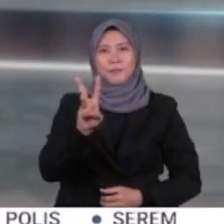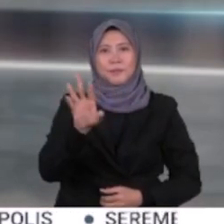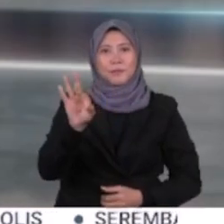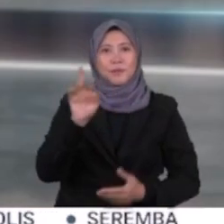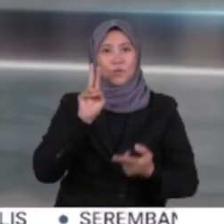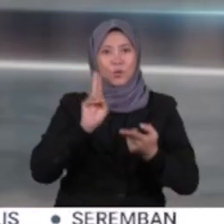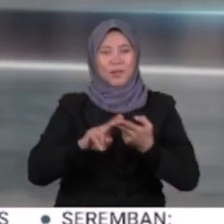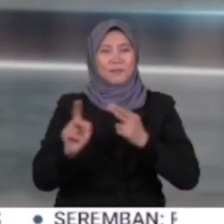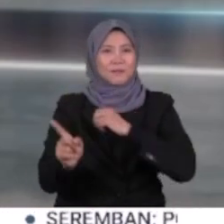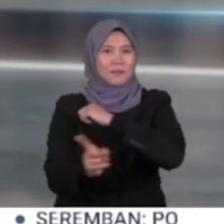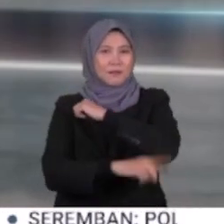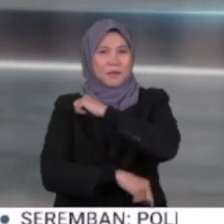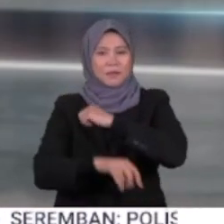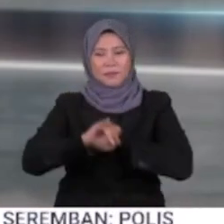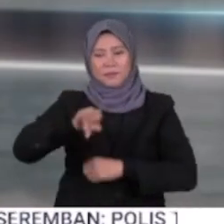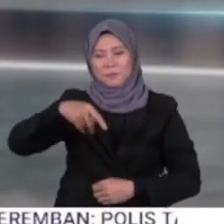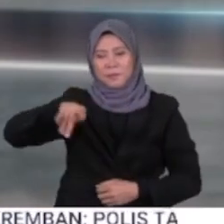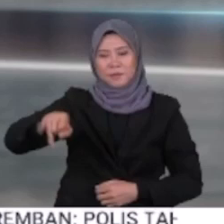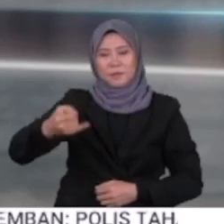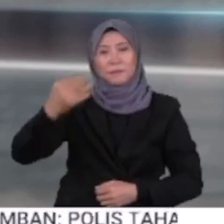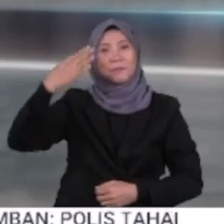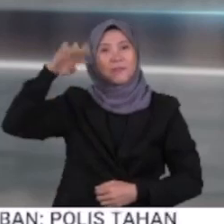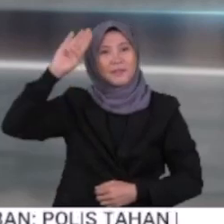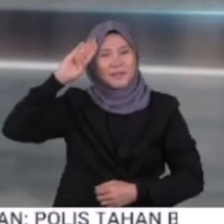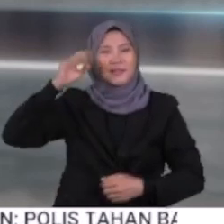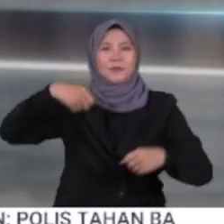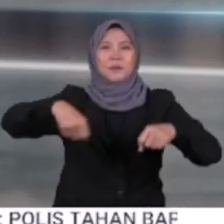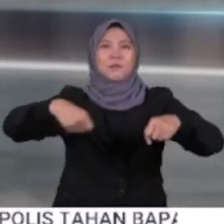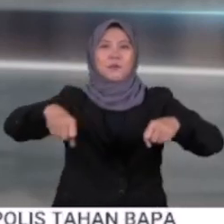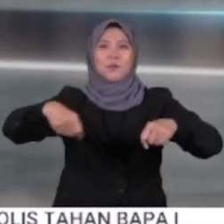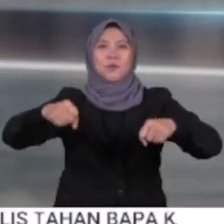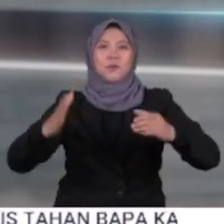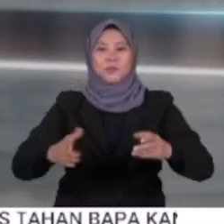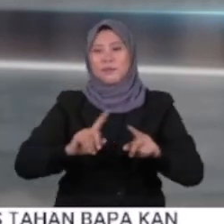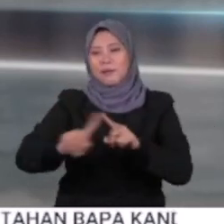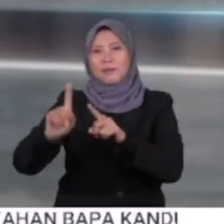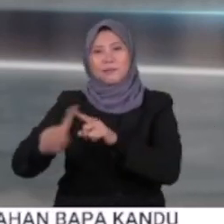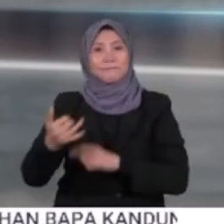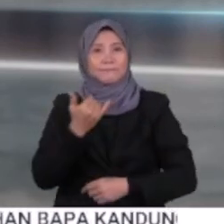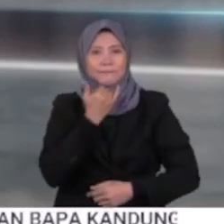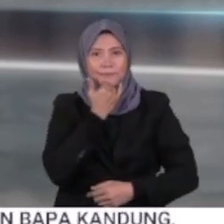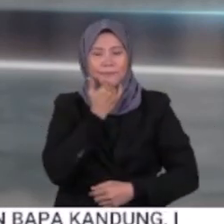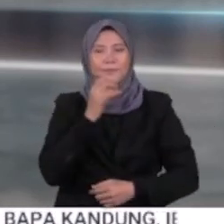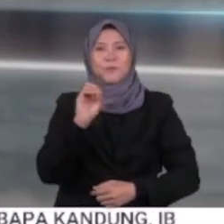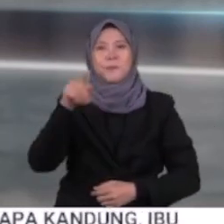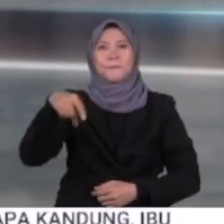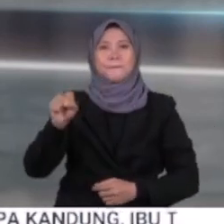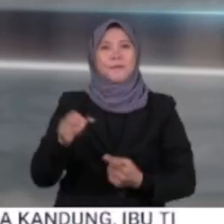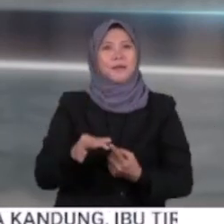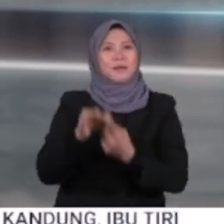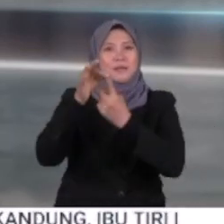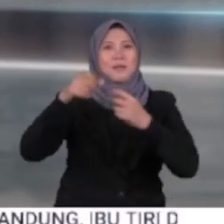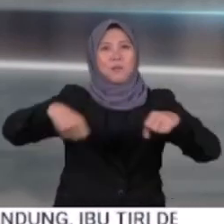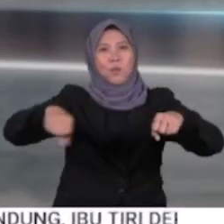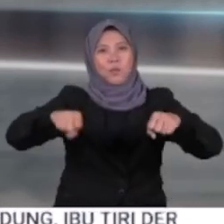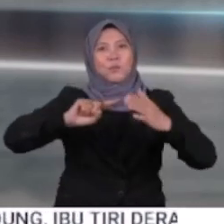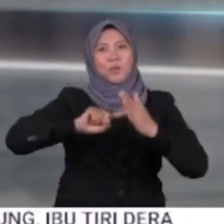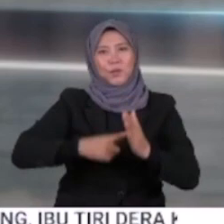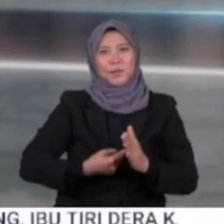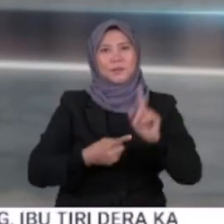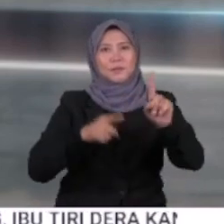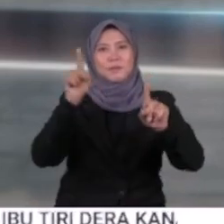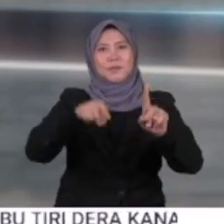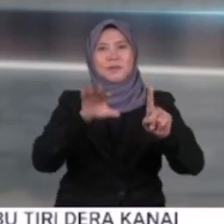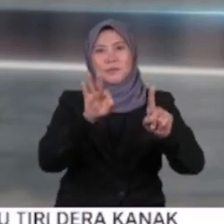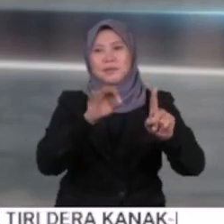sama dikeluarkan atas berbagai kesalahan sepanjang operasi khas bermula